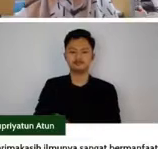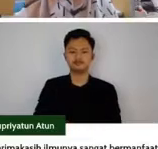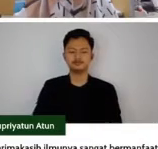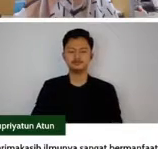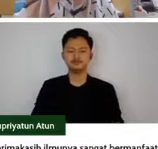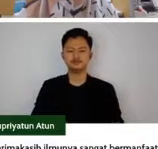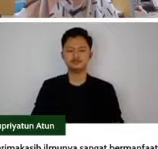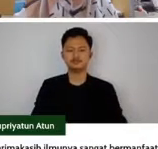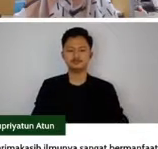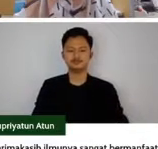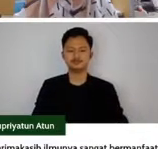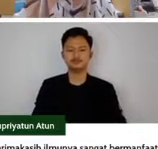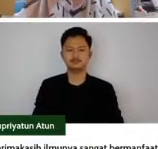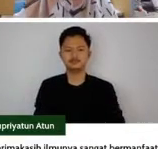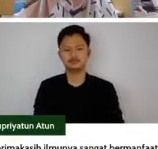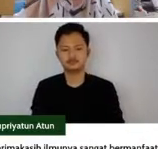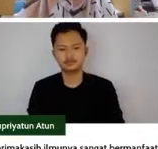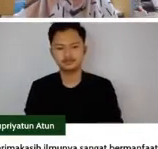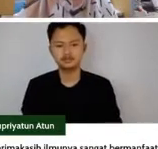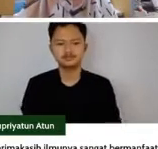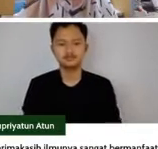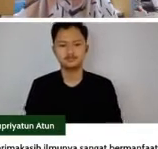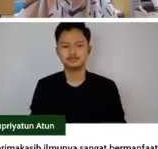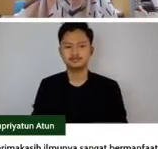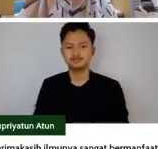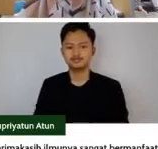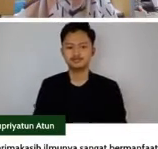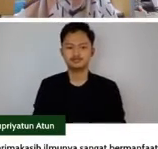closing statementnya ingin menyampaikan apa tentang ini?